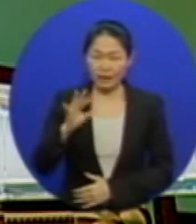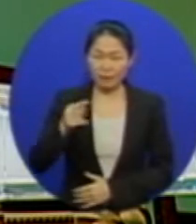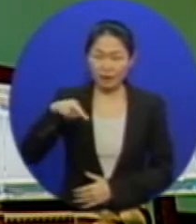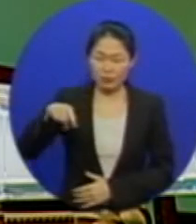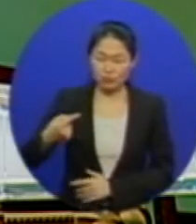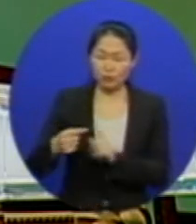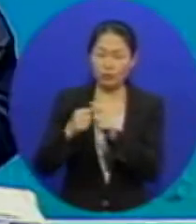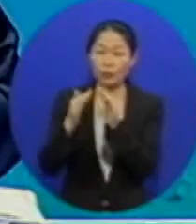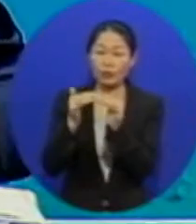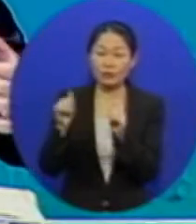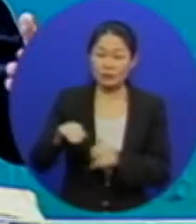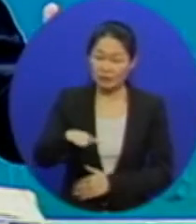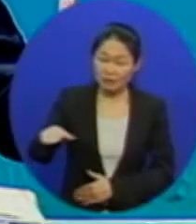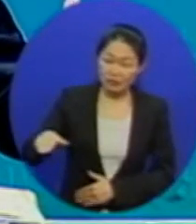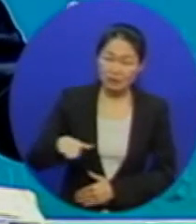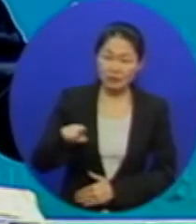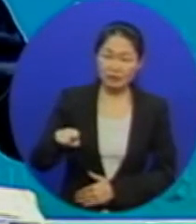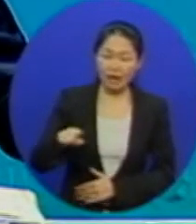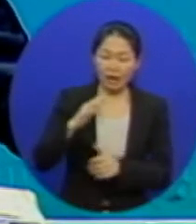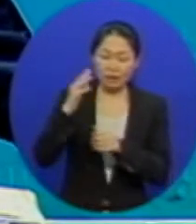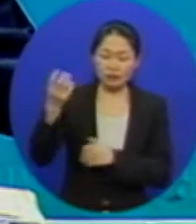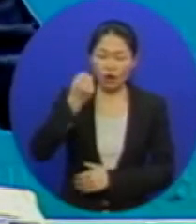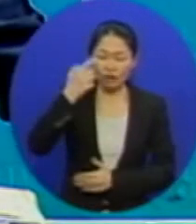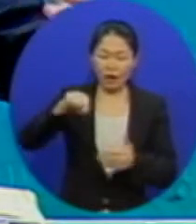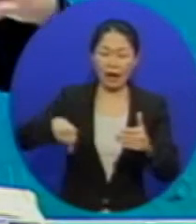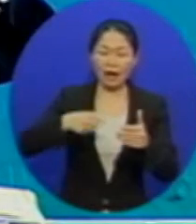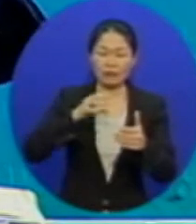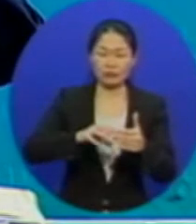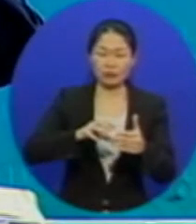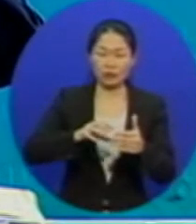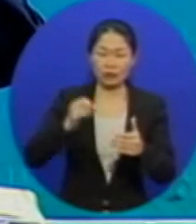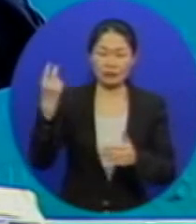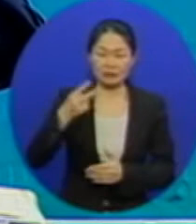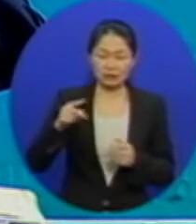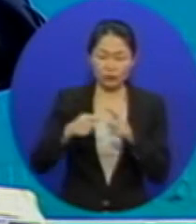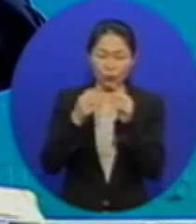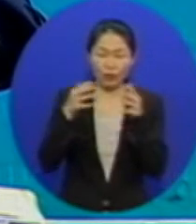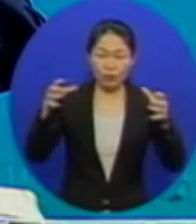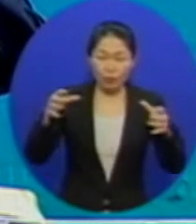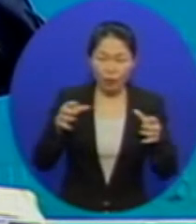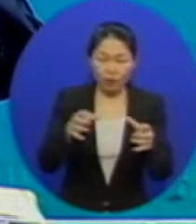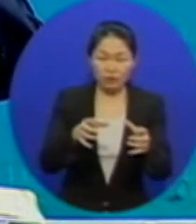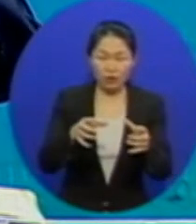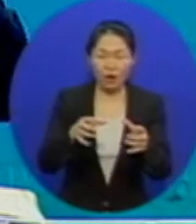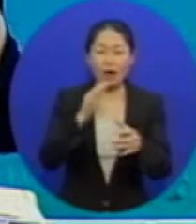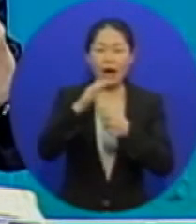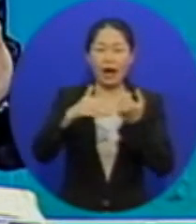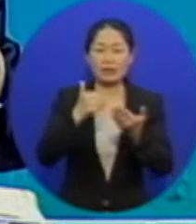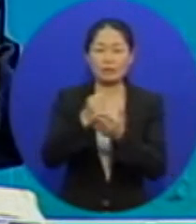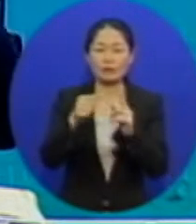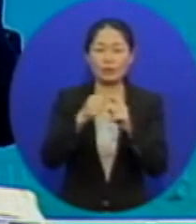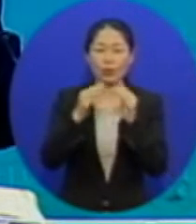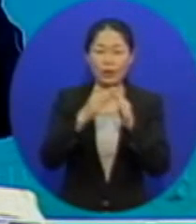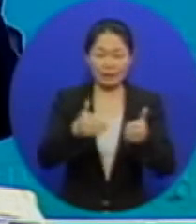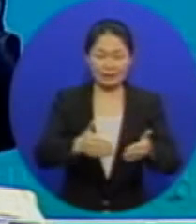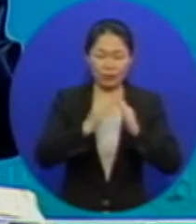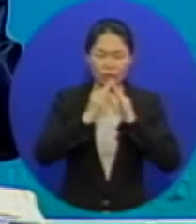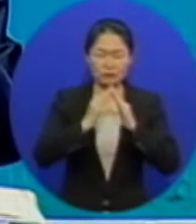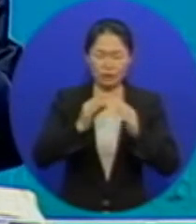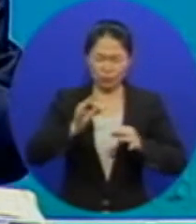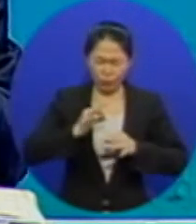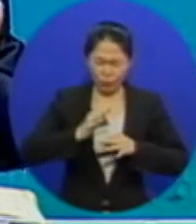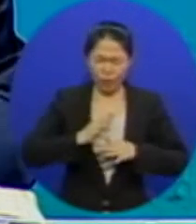줘 그들이 성령 안에서 다시 교회로 이렇게 모여서 하나님의 교회가 세워지는 놀라운